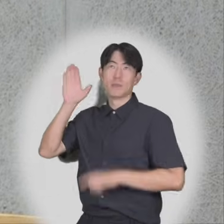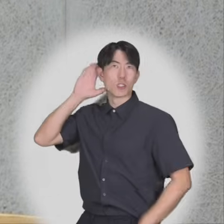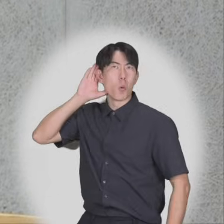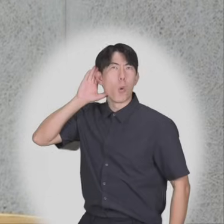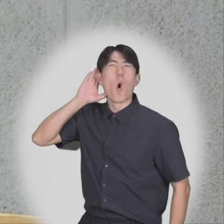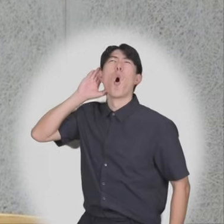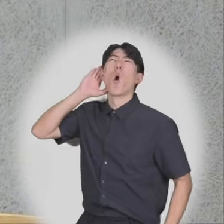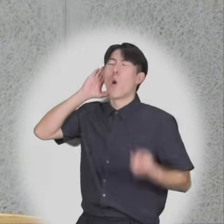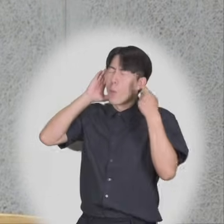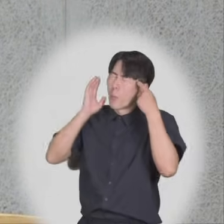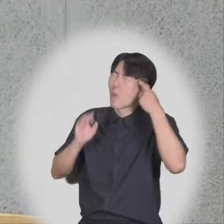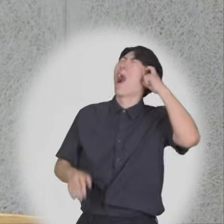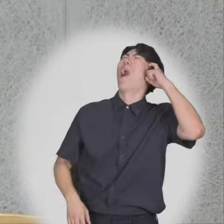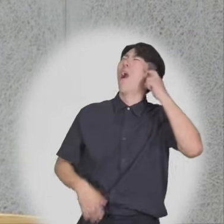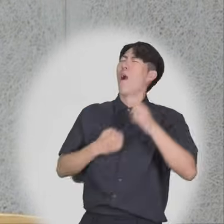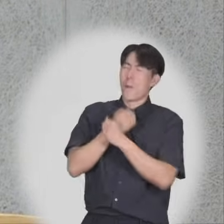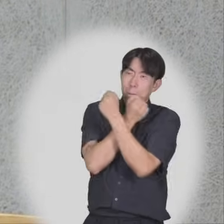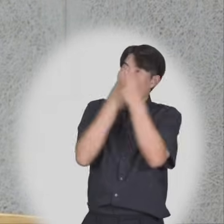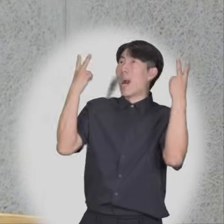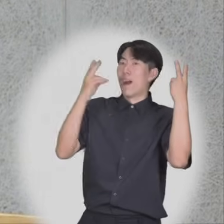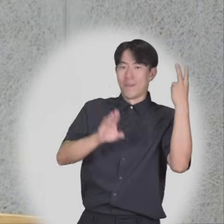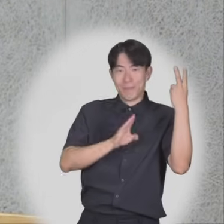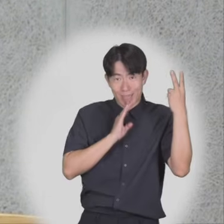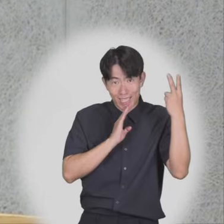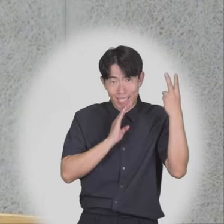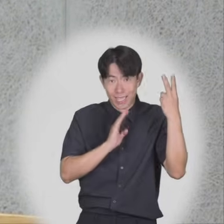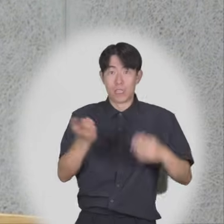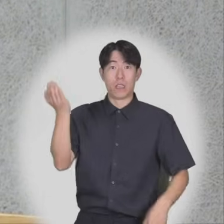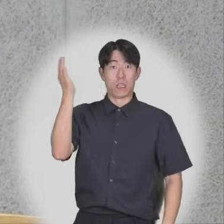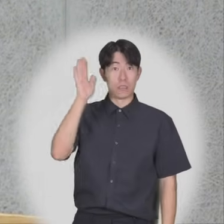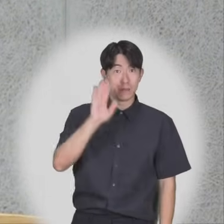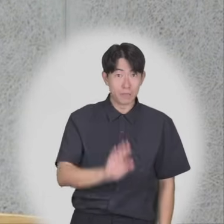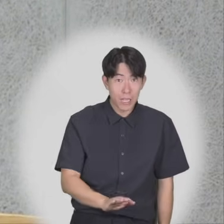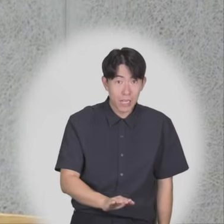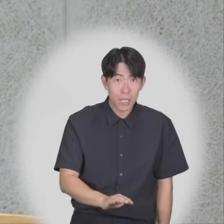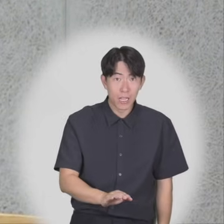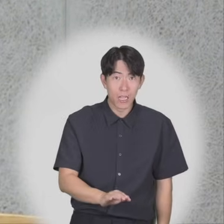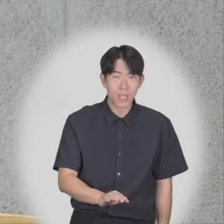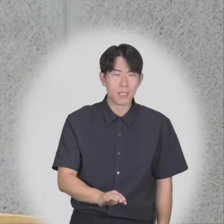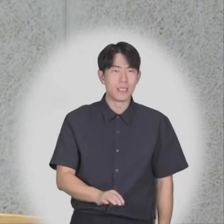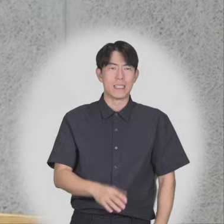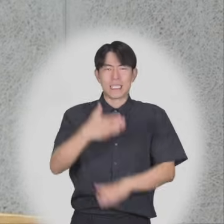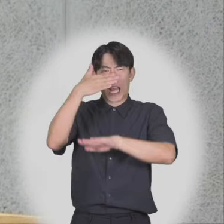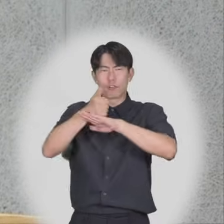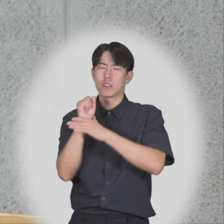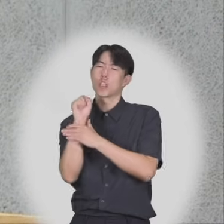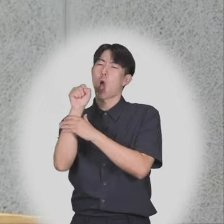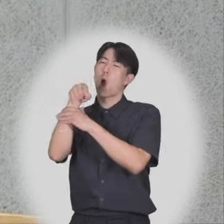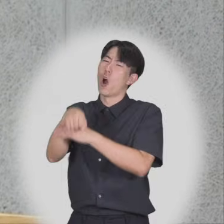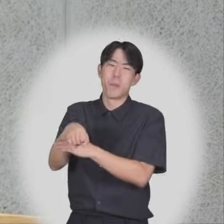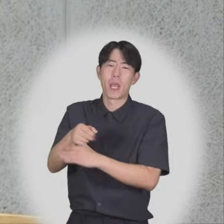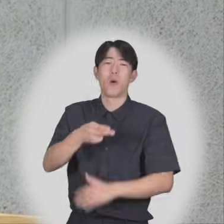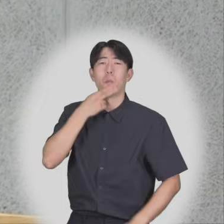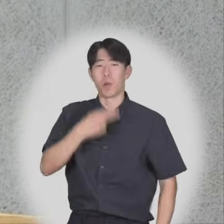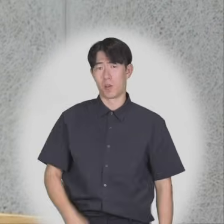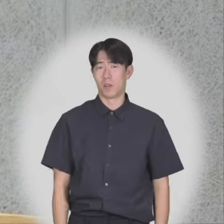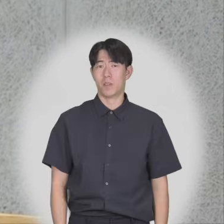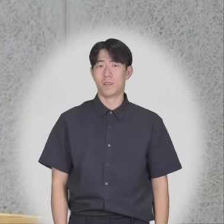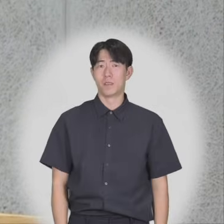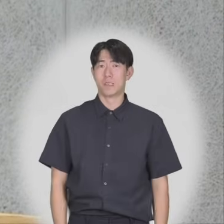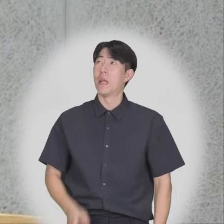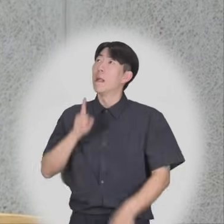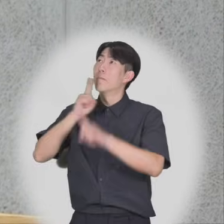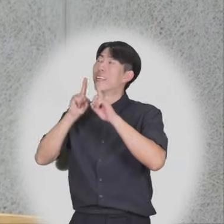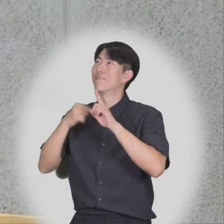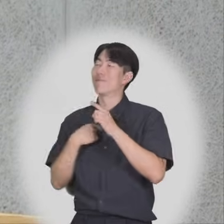거기까지는 괜찮아요. 깨닫기는 하는데 그 결실을 맺지 못해요. 말씀에 결실을 맺지